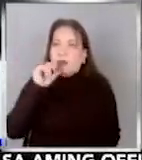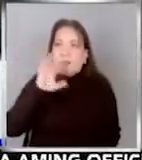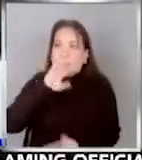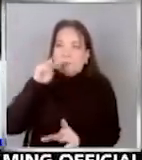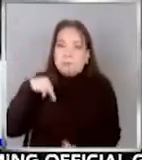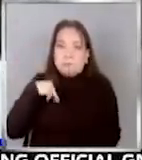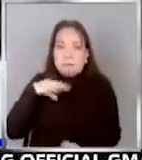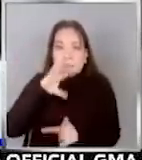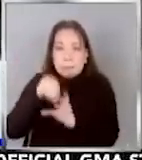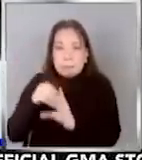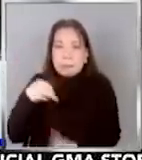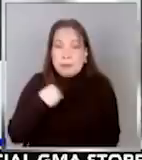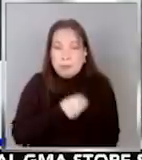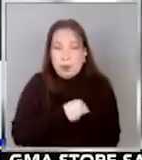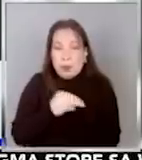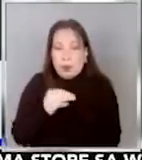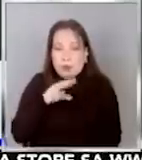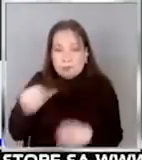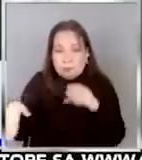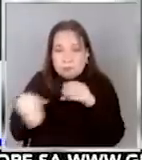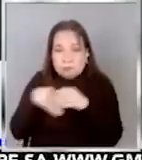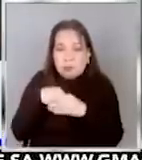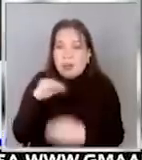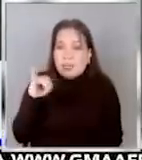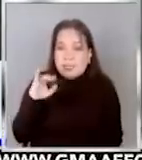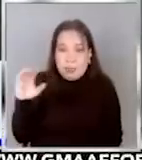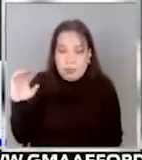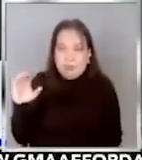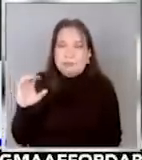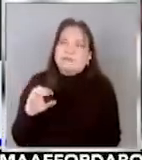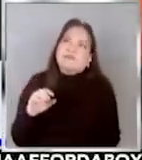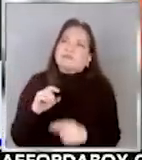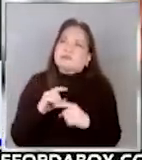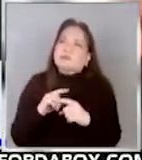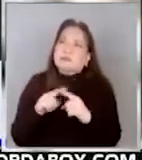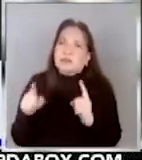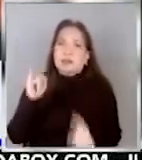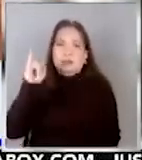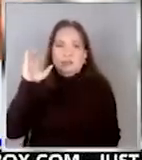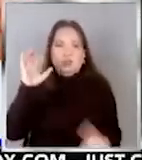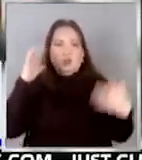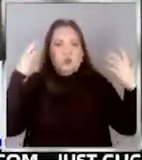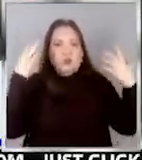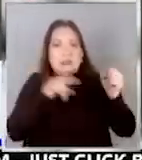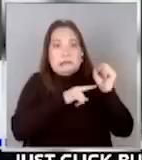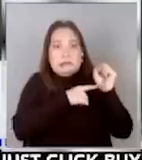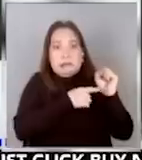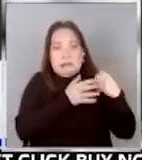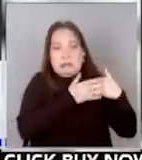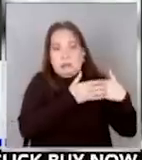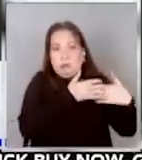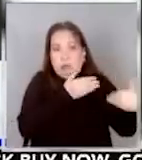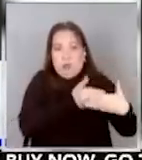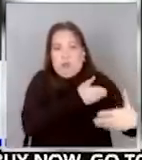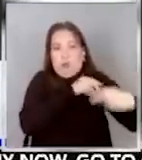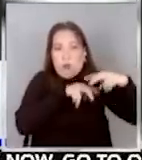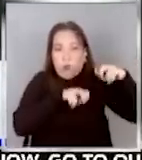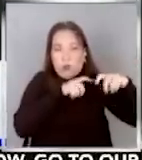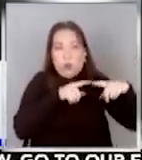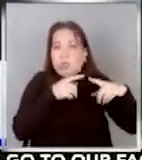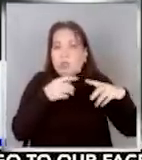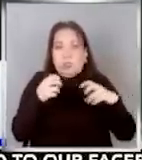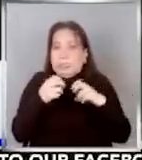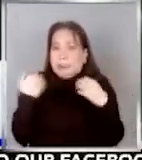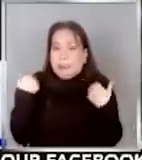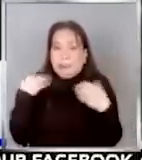Pero pinaninindigan ng ICC na nasimula na ang preliminary investigation sa war on drugs bago pa kumala sa ICC